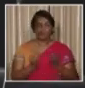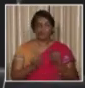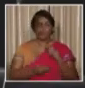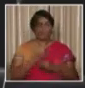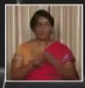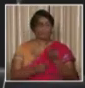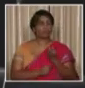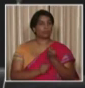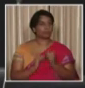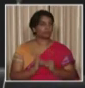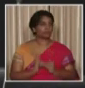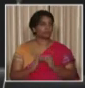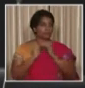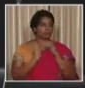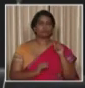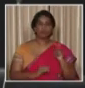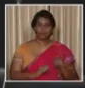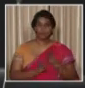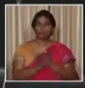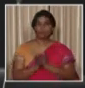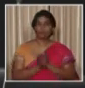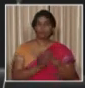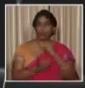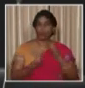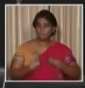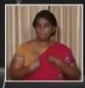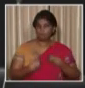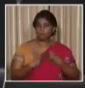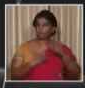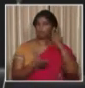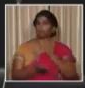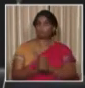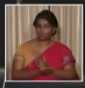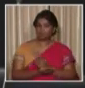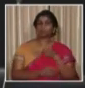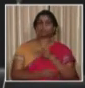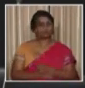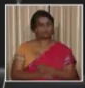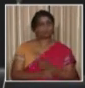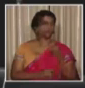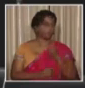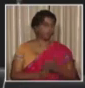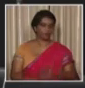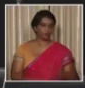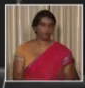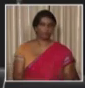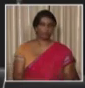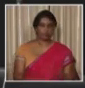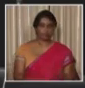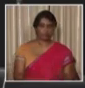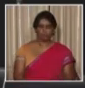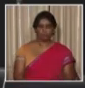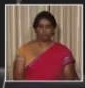නිෂ්පාදන ආර්ථිකයක් ඇති කිරීම සඳහා, දුම්රිය අලාභ විඳීම නවත ගැනීම සඳහා මෙය වැදගත්.